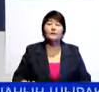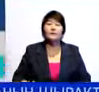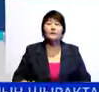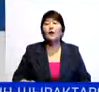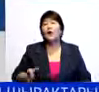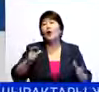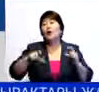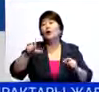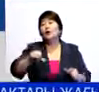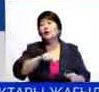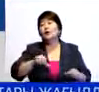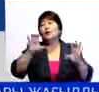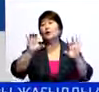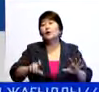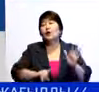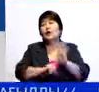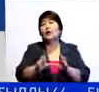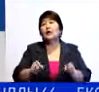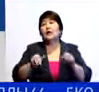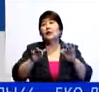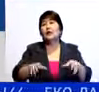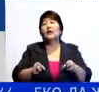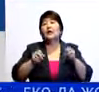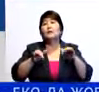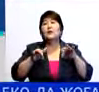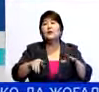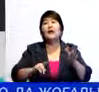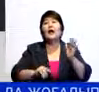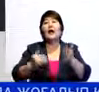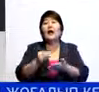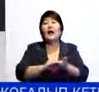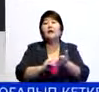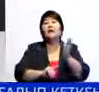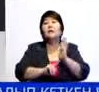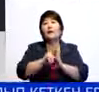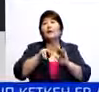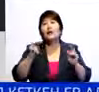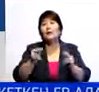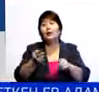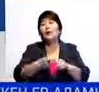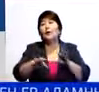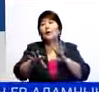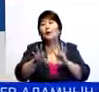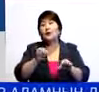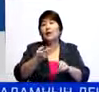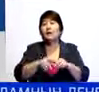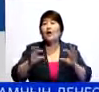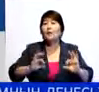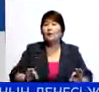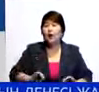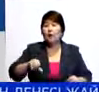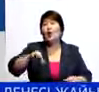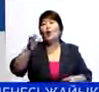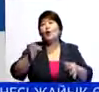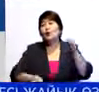Студенттер өздерінің заңды күшіне енген қылмыстық іс бойынша қылмыстық процесті қайтадан басынан бастап көрсетеді. Жюриіміз бар, таңдаған ол прокуратура өкілінен